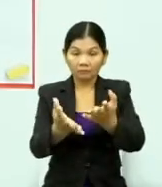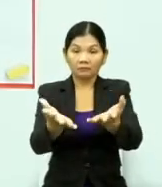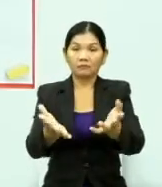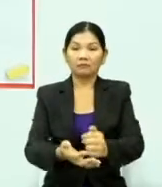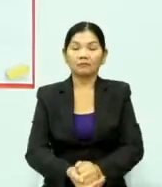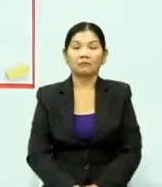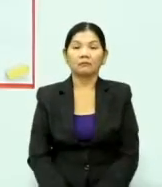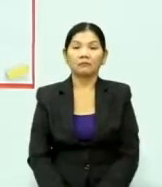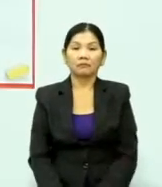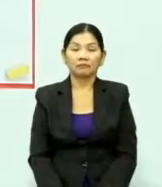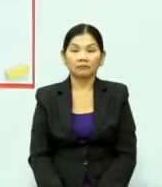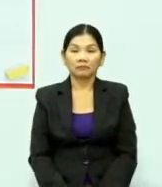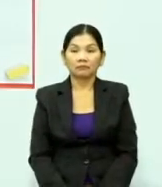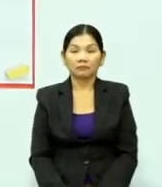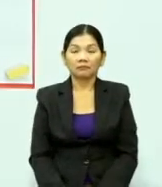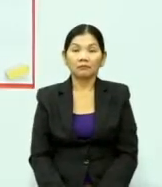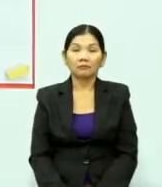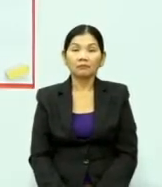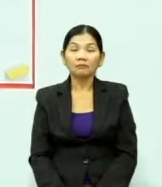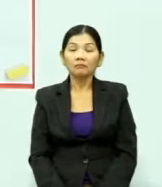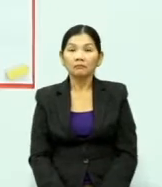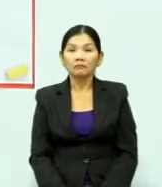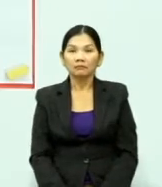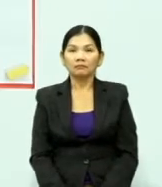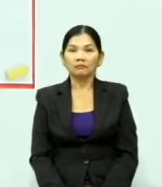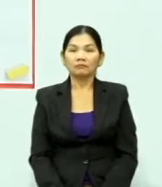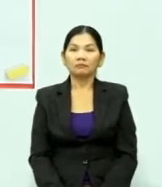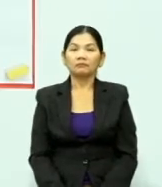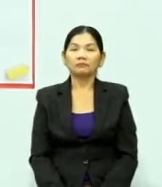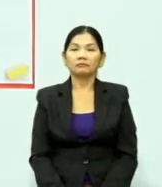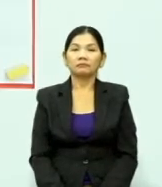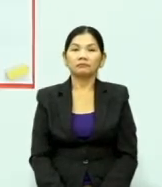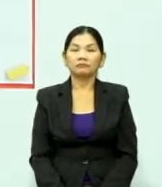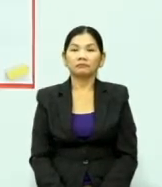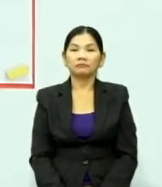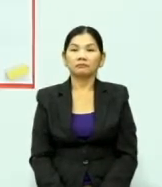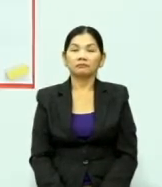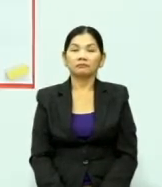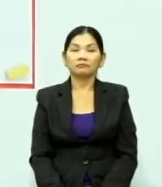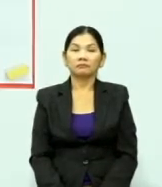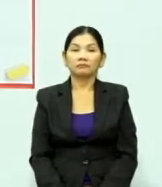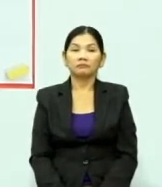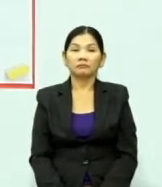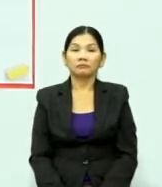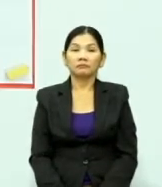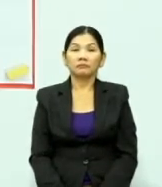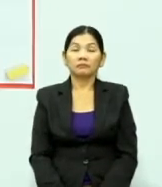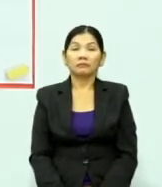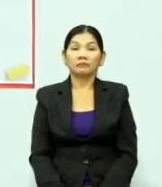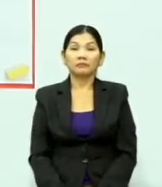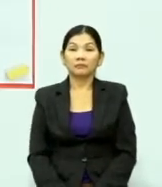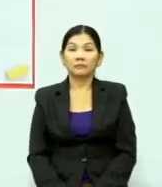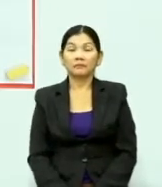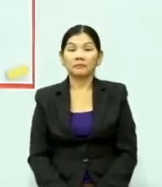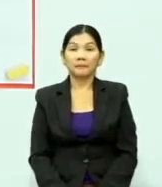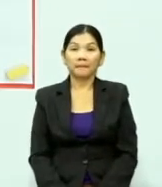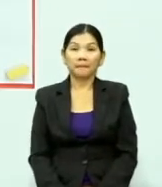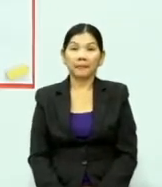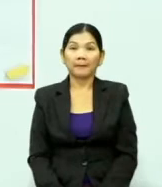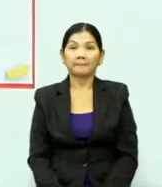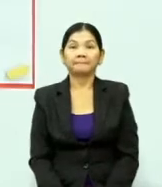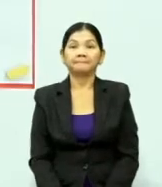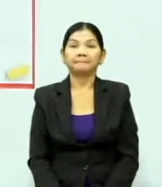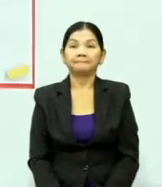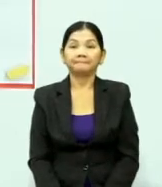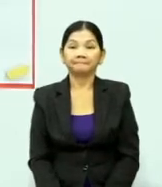Đói khuôn ai, đừng ọc nha ná, chấp đám. Chà, con dâu chẳng ọc đáy con, đáy chóm bịa con ná.